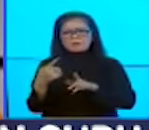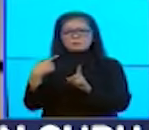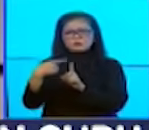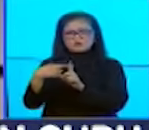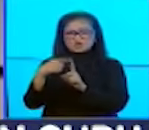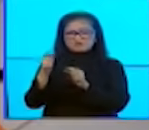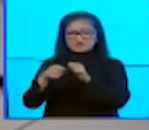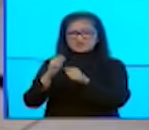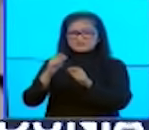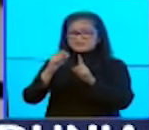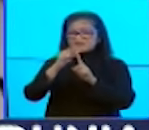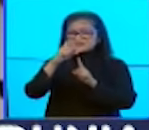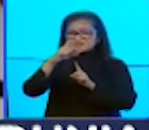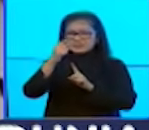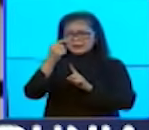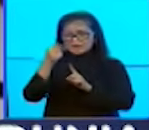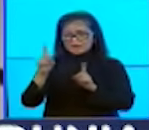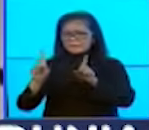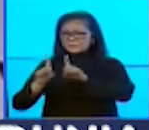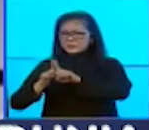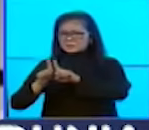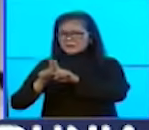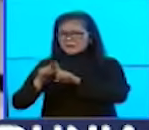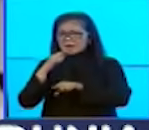Bersama sang istri, pasangan lansia ini menjalani isolasi mandiri.